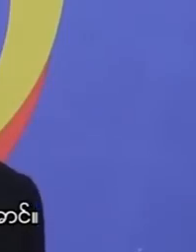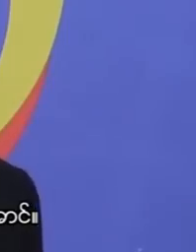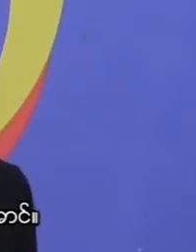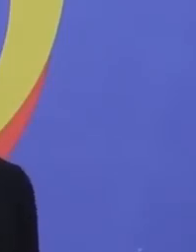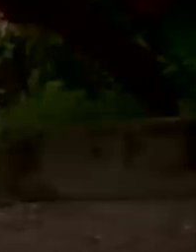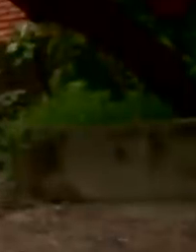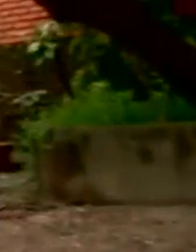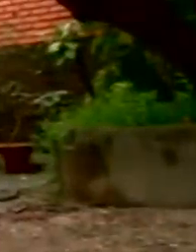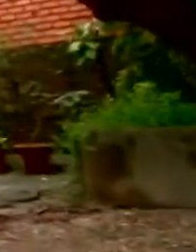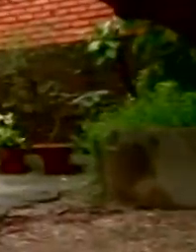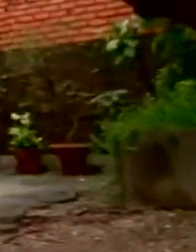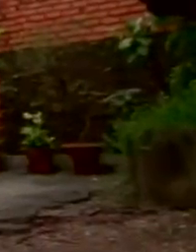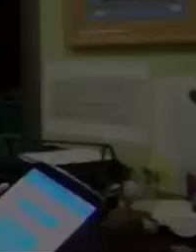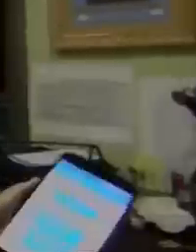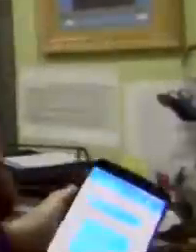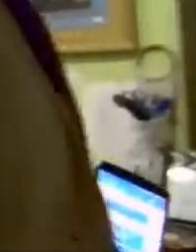လေးနားထောင်ကြည့်ပါဦ